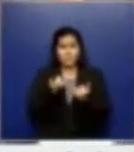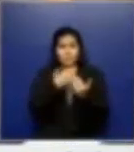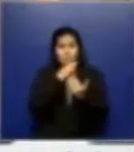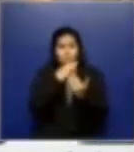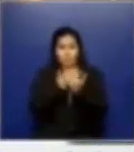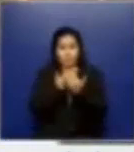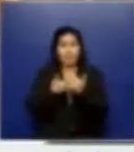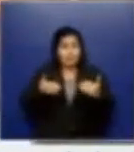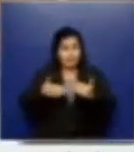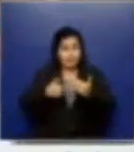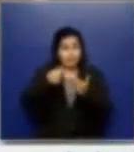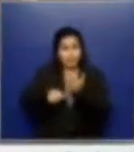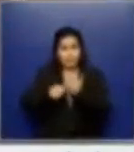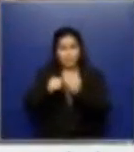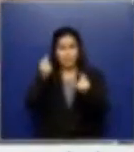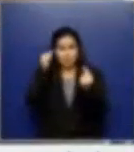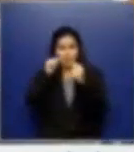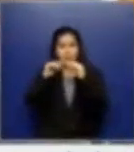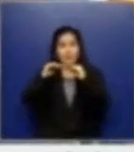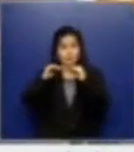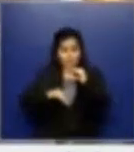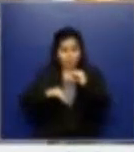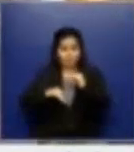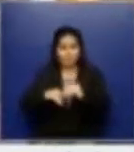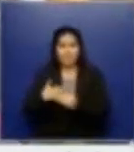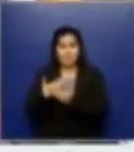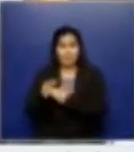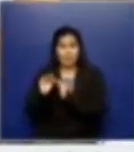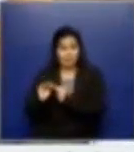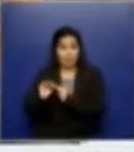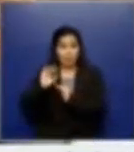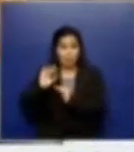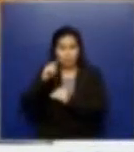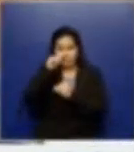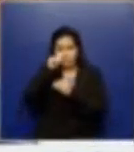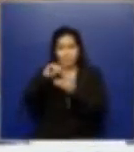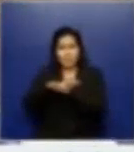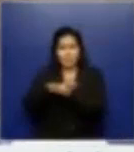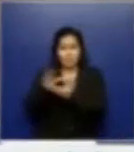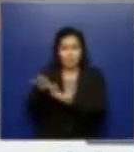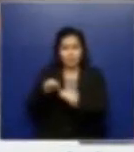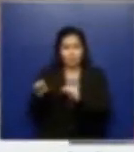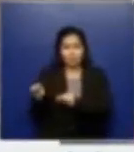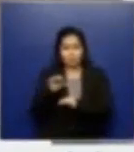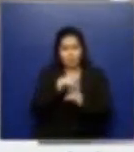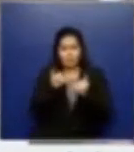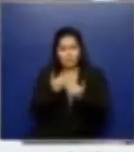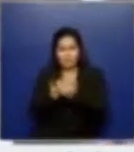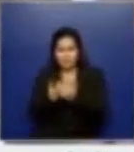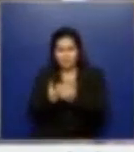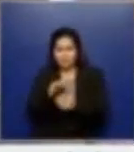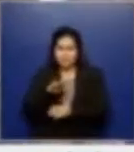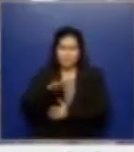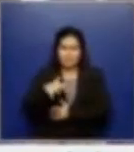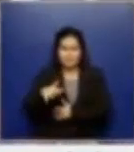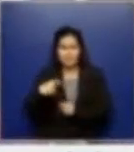าธรรมดาแล้วต้องไปเอาเงินคงคลังมาใช้วันนี้ฐานะเงินคงคลังก็เริ่มไม่ดีนะครับง่อน